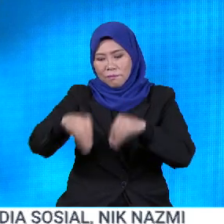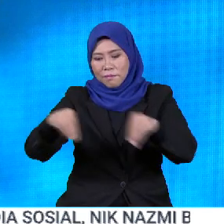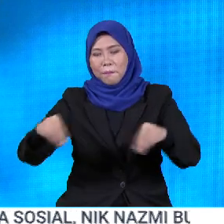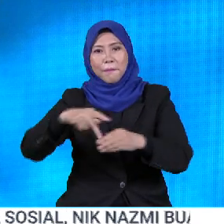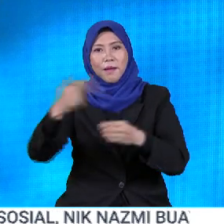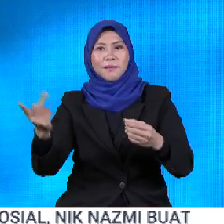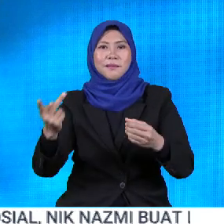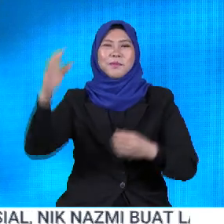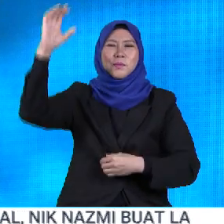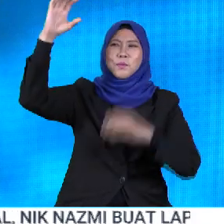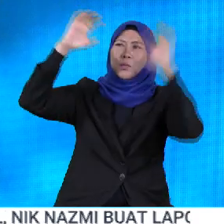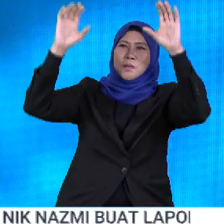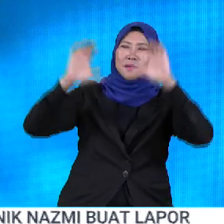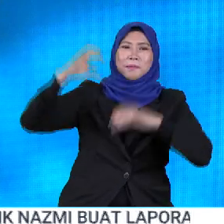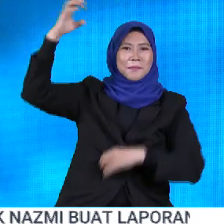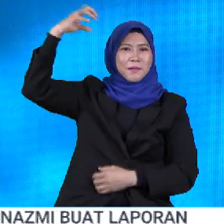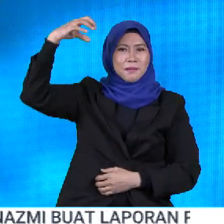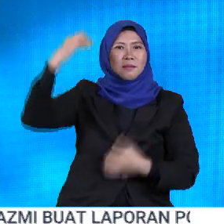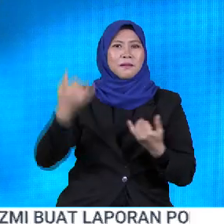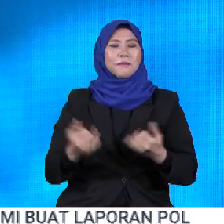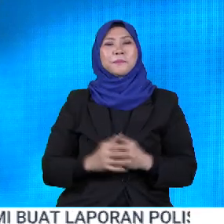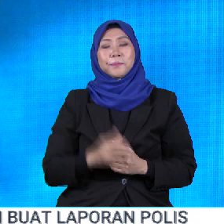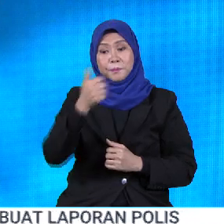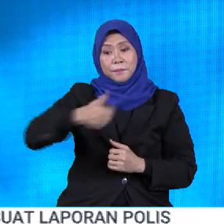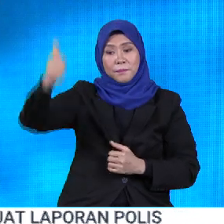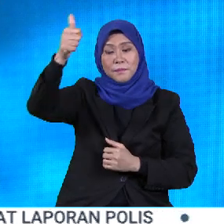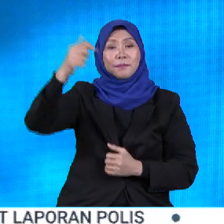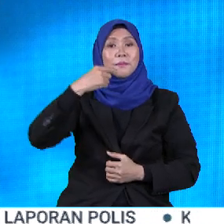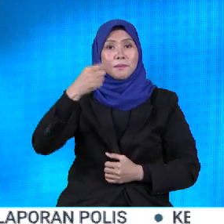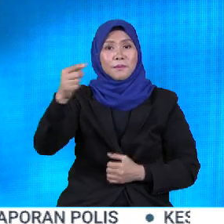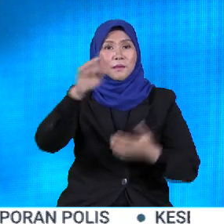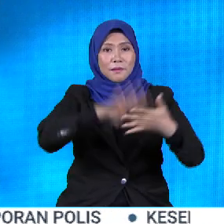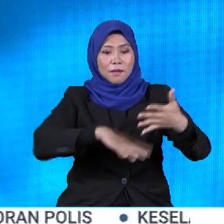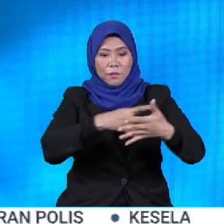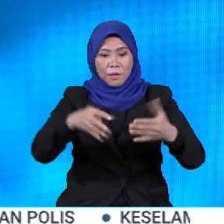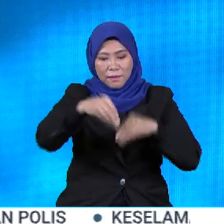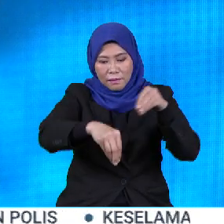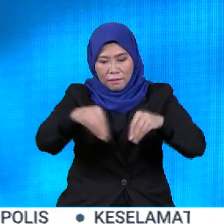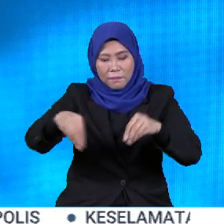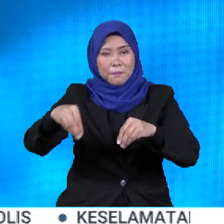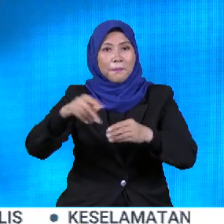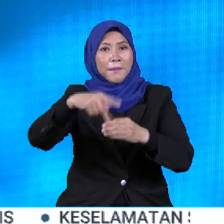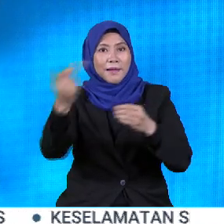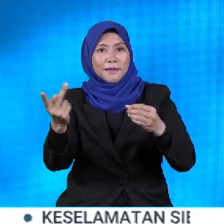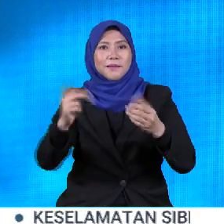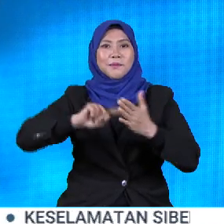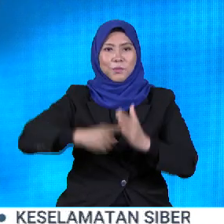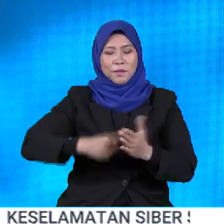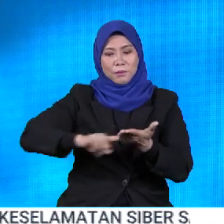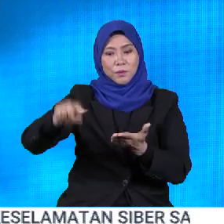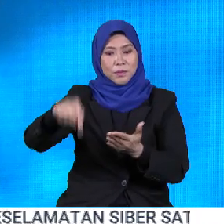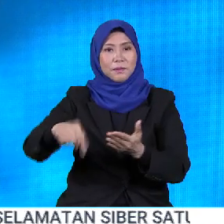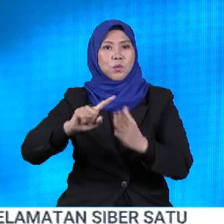musim kemarau ini. Pengurus Besar KADA Muhammad Faizul Mustafa berkata jadual tanaman padi KADA akan bermula pada minggu pertama